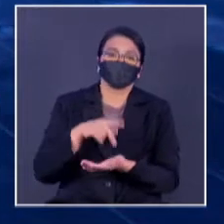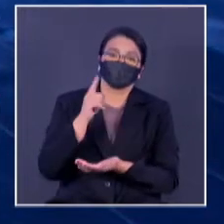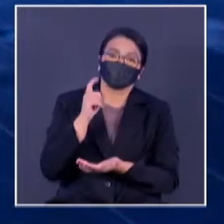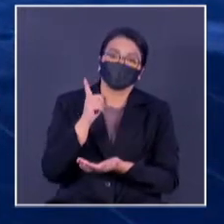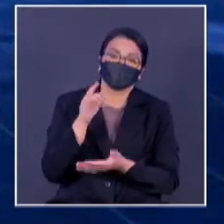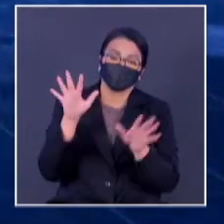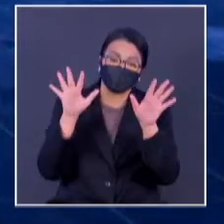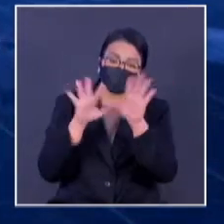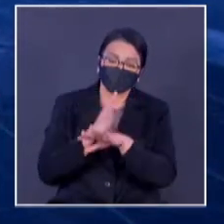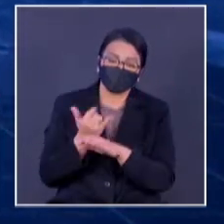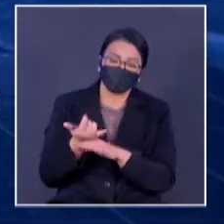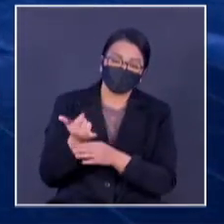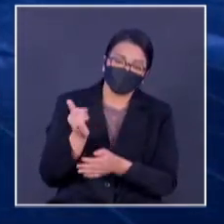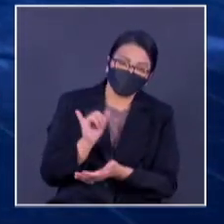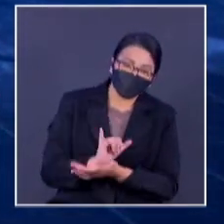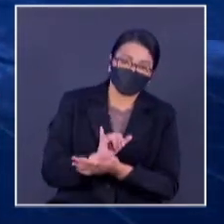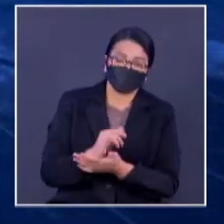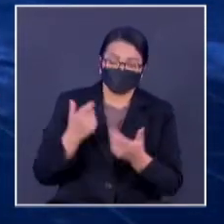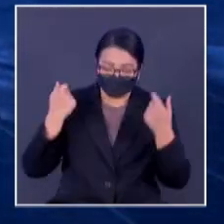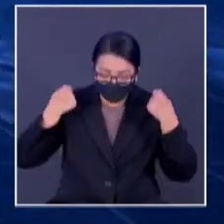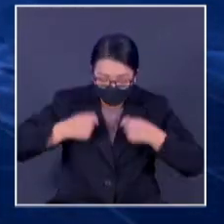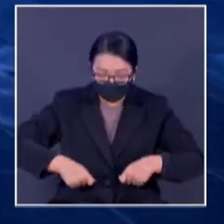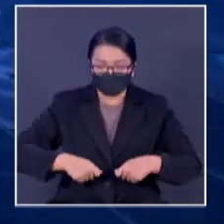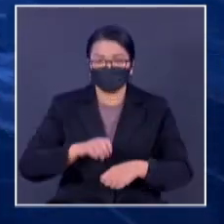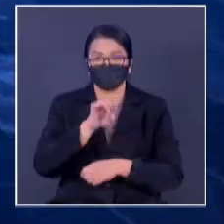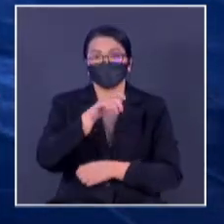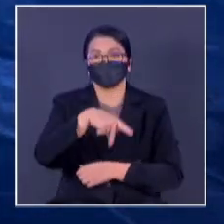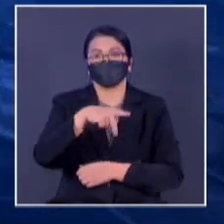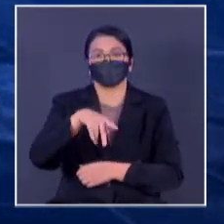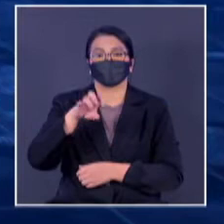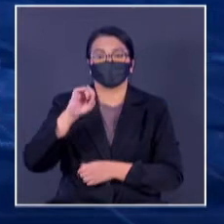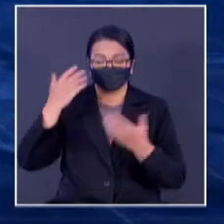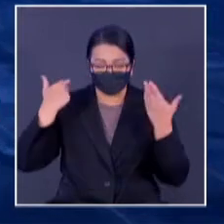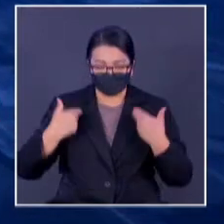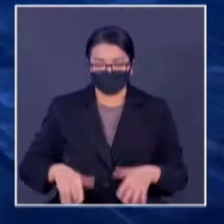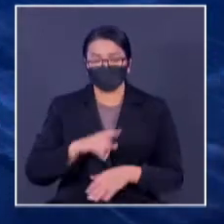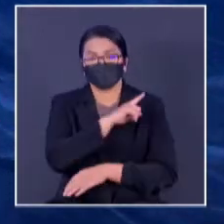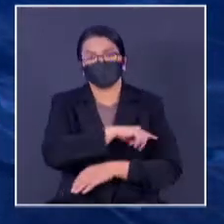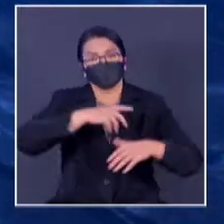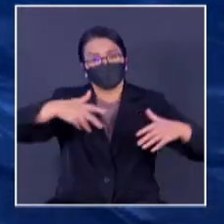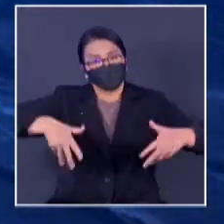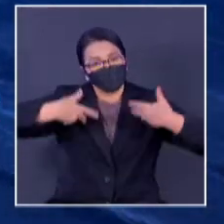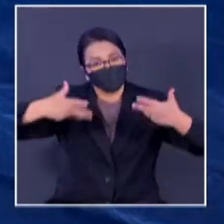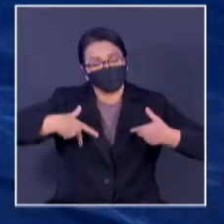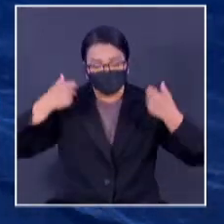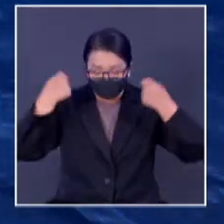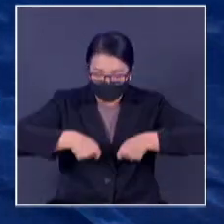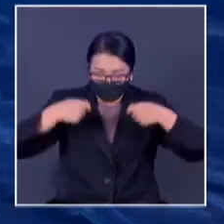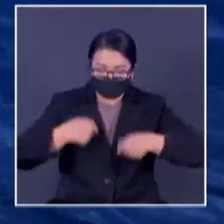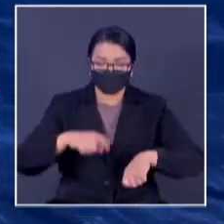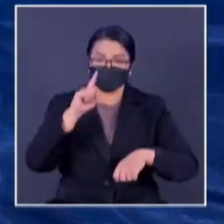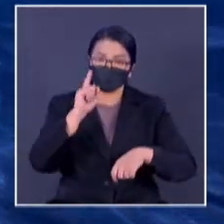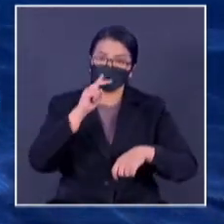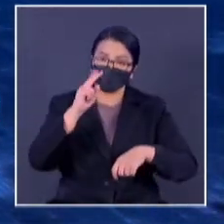พเหมือนจะเป็นลมแต่ว่าชุดที่สวมใส่อยู่นี่คือชุด PPE ครับที่ข้างในมันทั้งร้อนทั้งอบอ้าวนะครับทำให้พยาบา